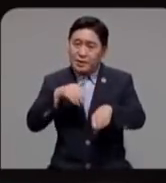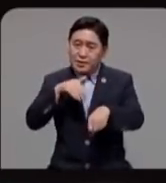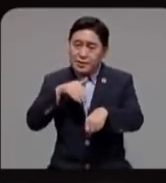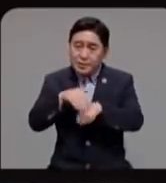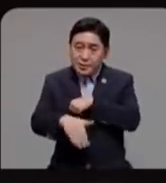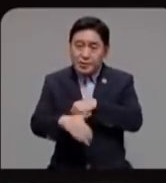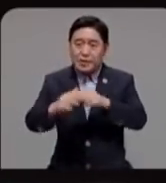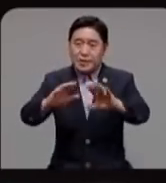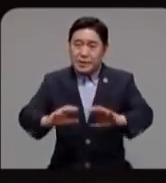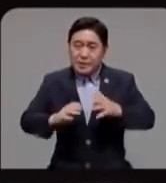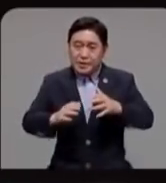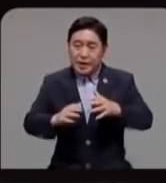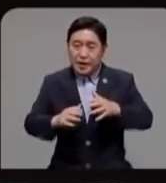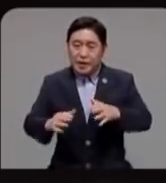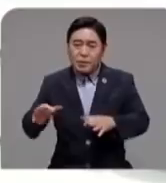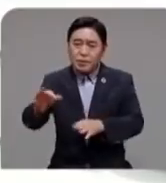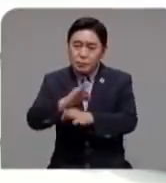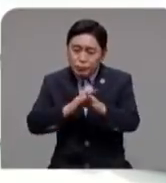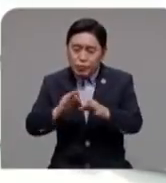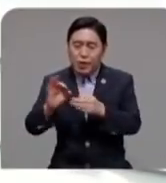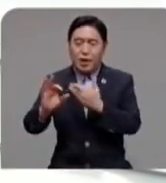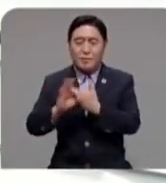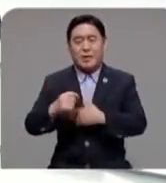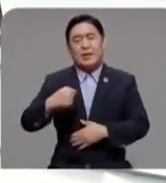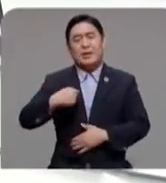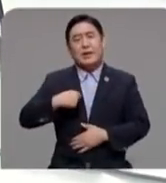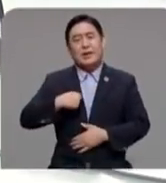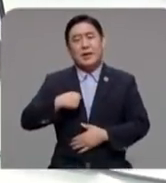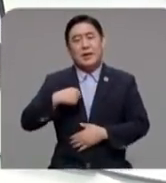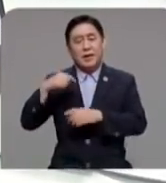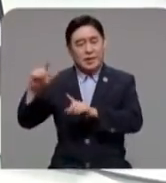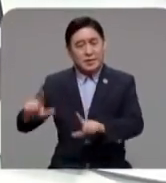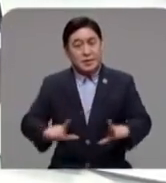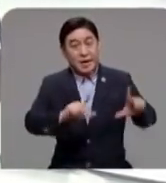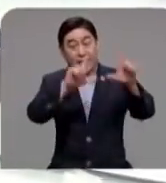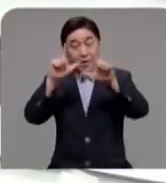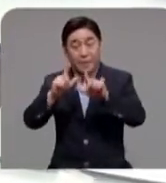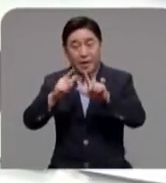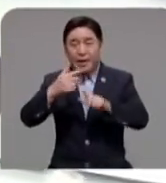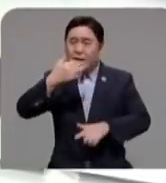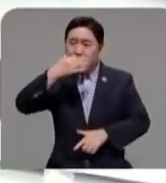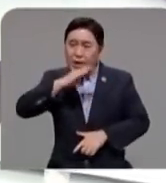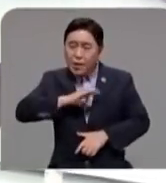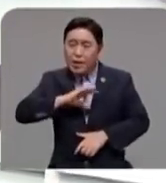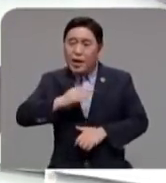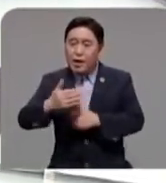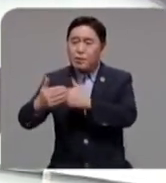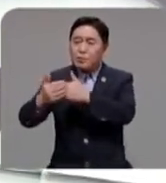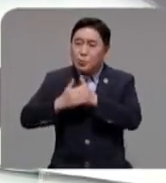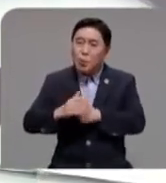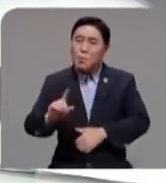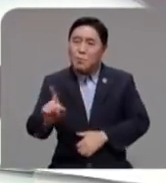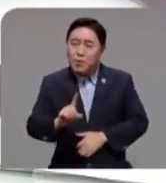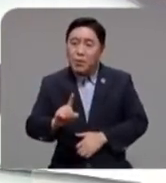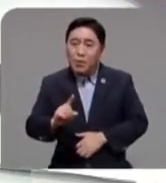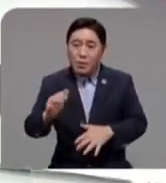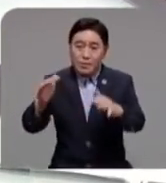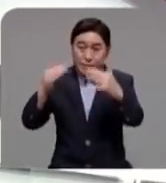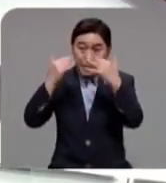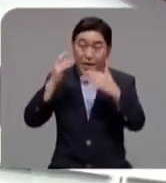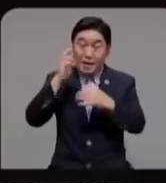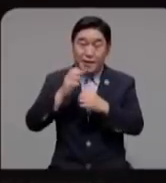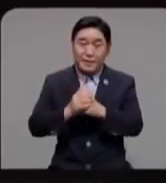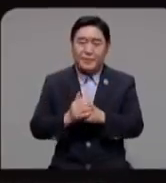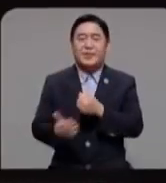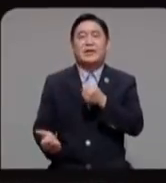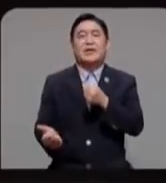식으로 나라를 움직이면 그게 내한테 내 삶에 어떤 영향을 주겠느냐. 그거를 굉장히 저는 주시할 거라고